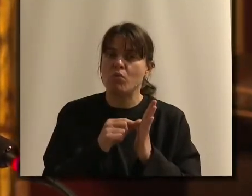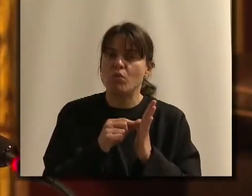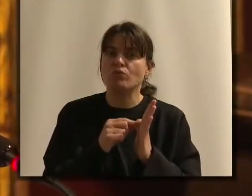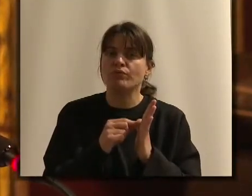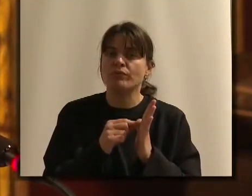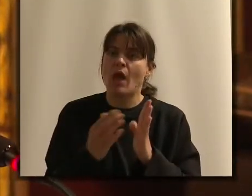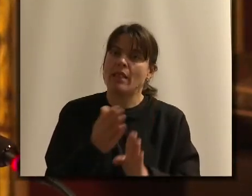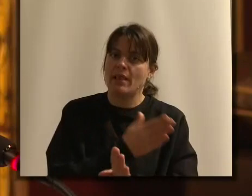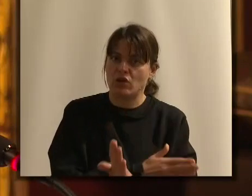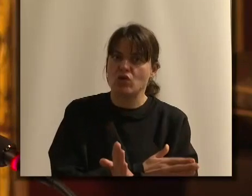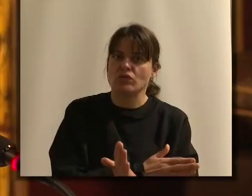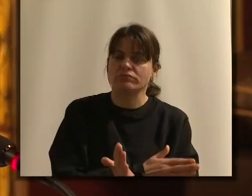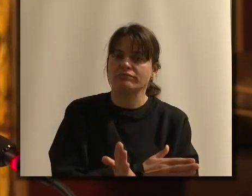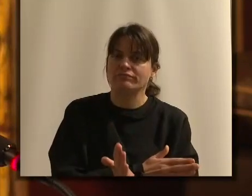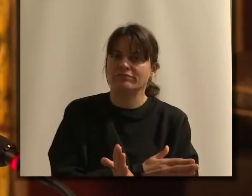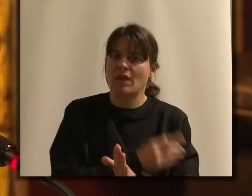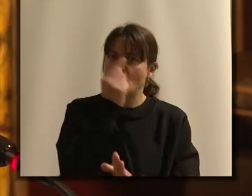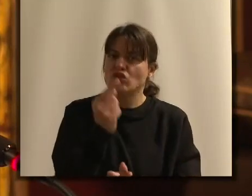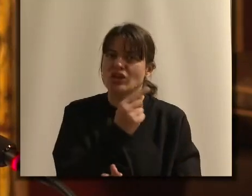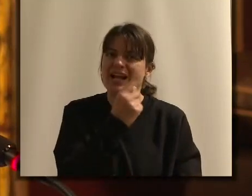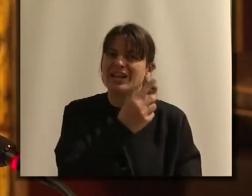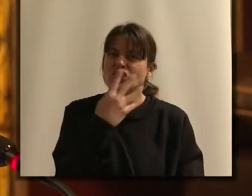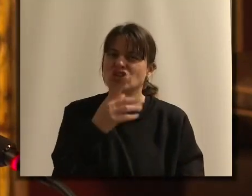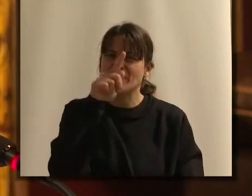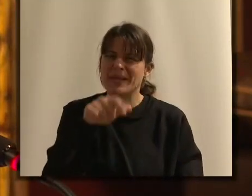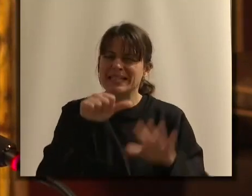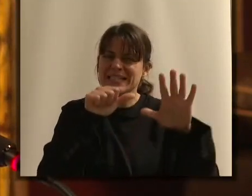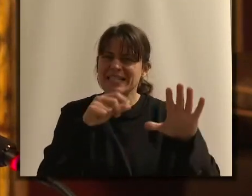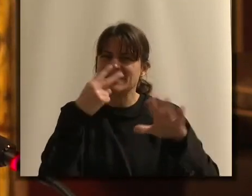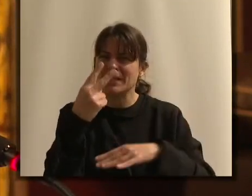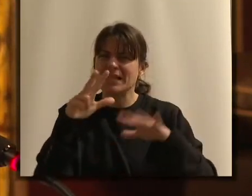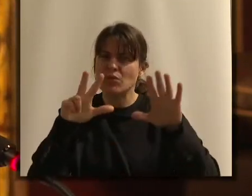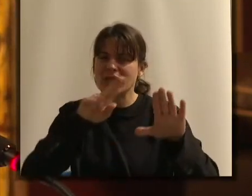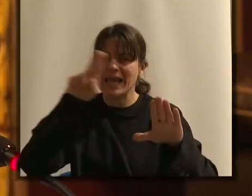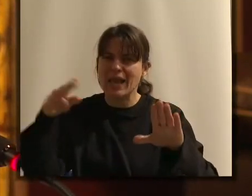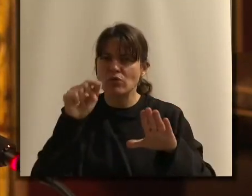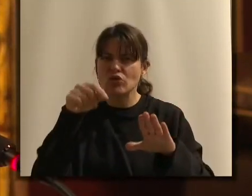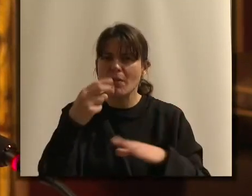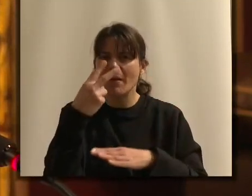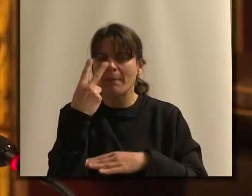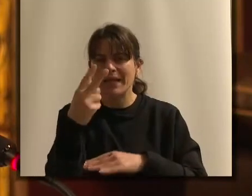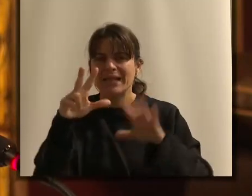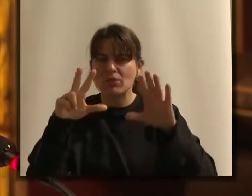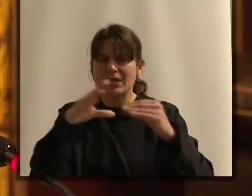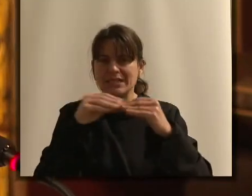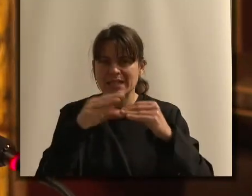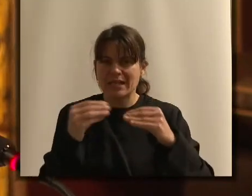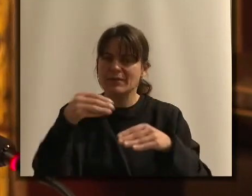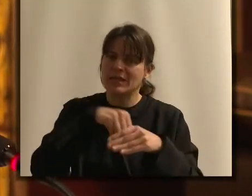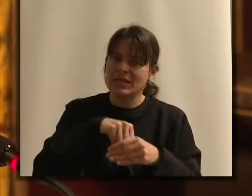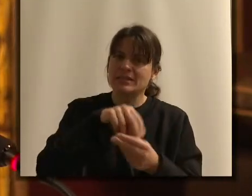en el punt anterior, eh? I en aquest cas el total és de 14.628 euros amb 28 cèntims IVA